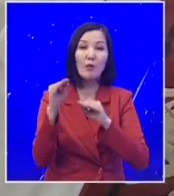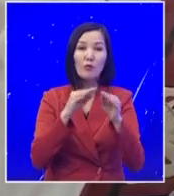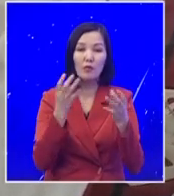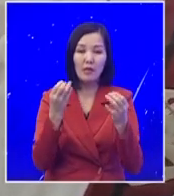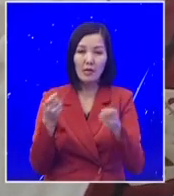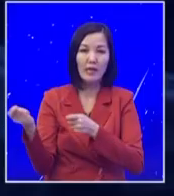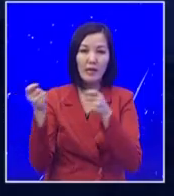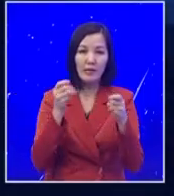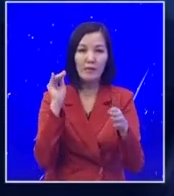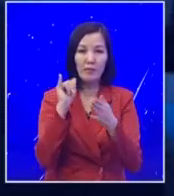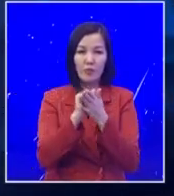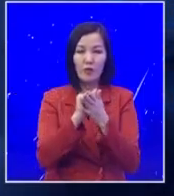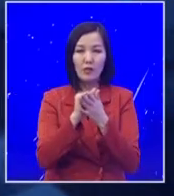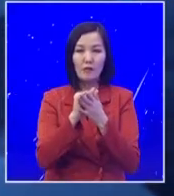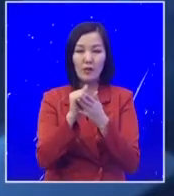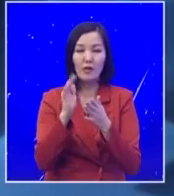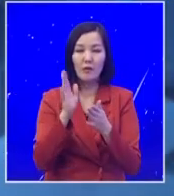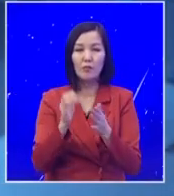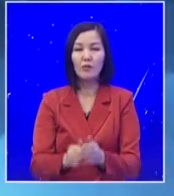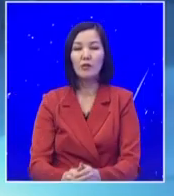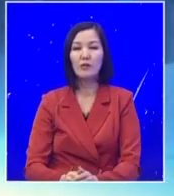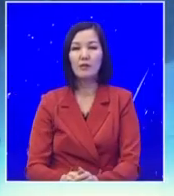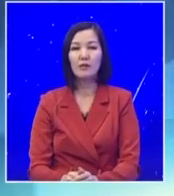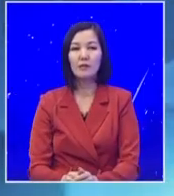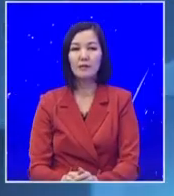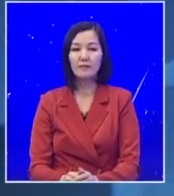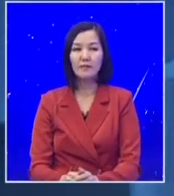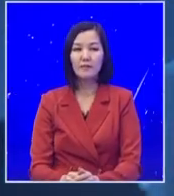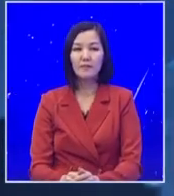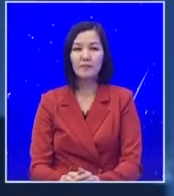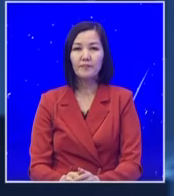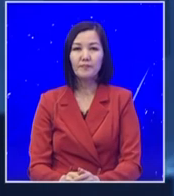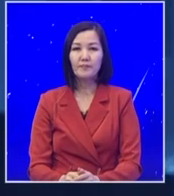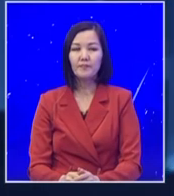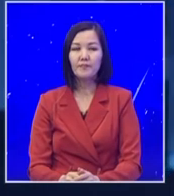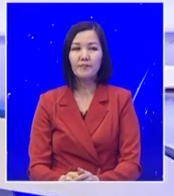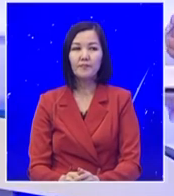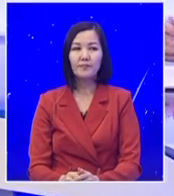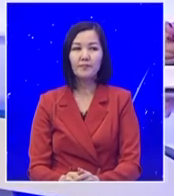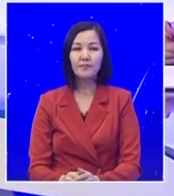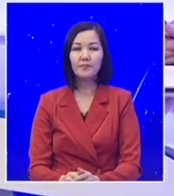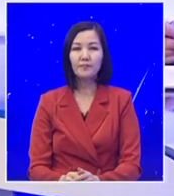толығатынын жеткізді. Мадина Берқызы, Қайрат Қазтұрғанов, Жетісу телеарнасы.